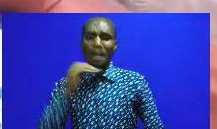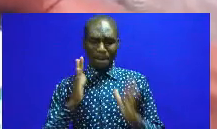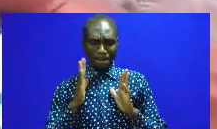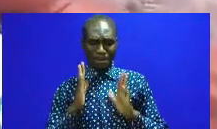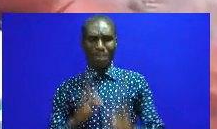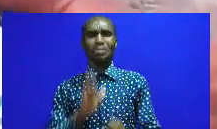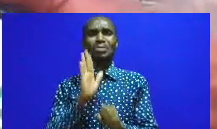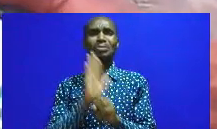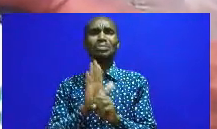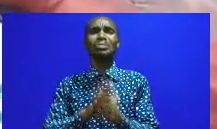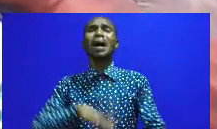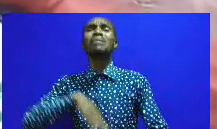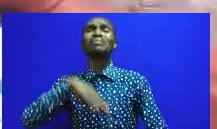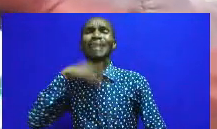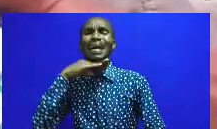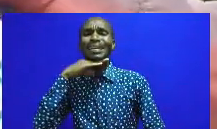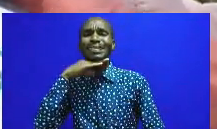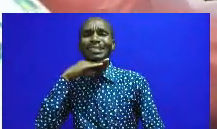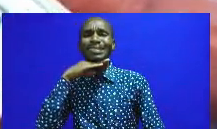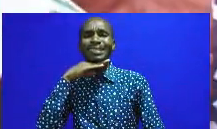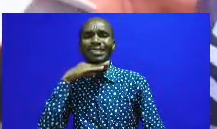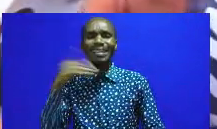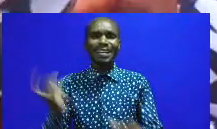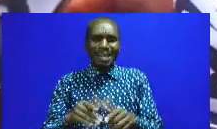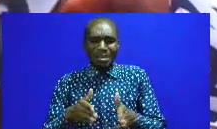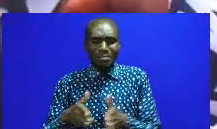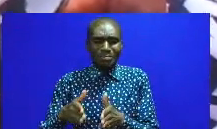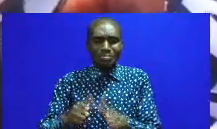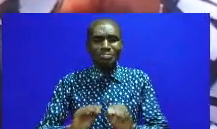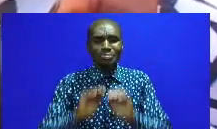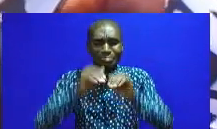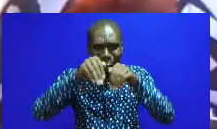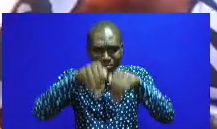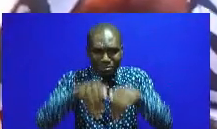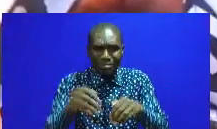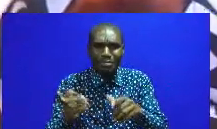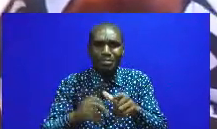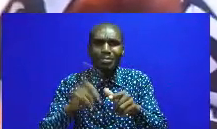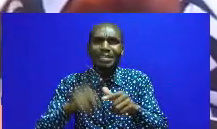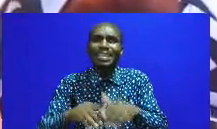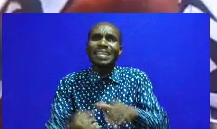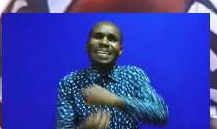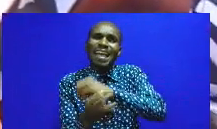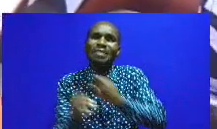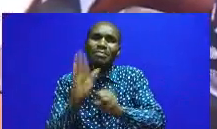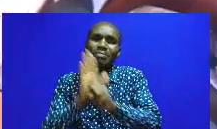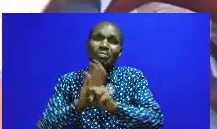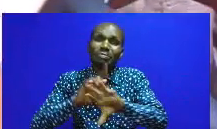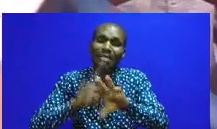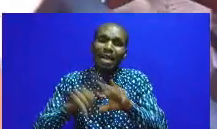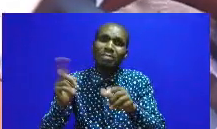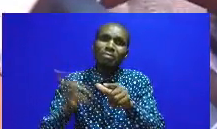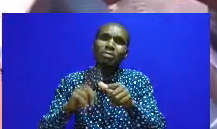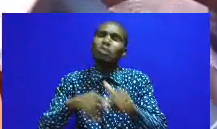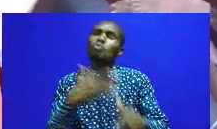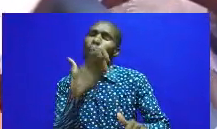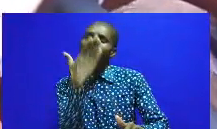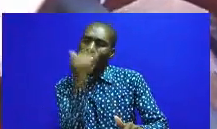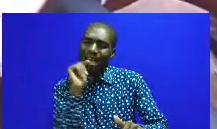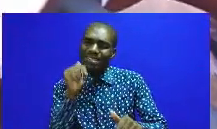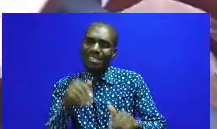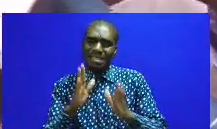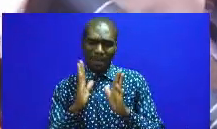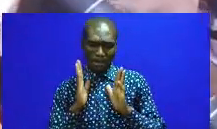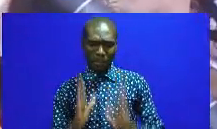banyatieko bakulire batubire pari ibigwa matuta batubire ngaki enyinge nikiye kugera